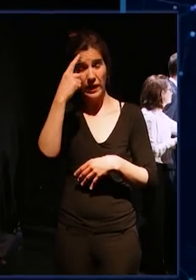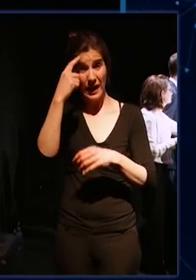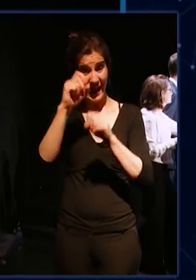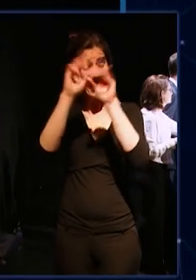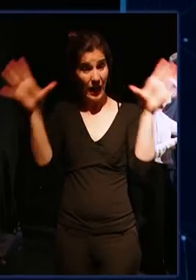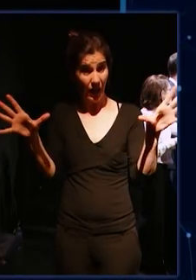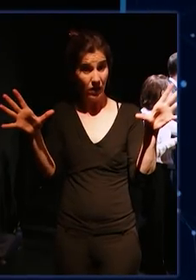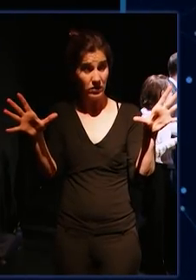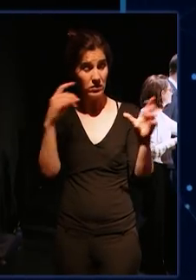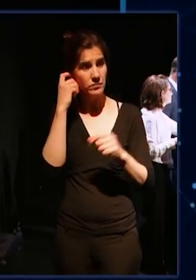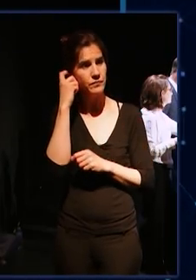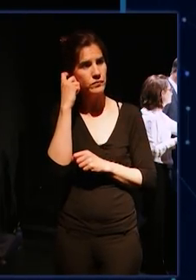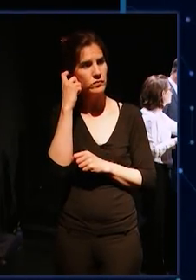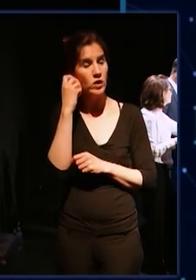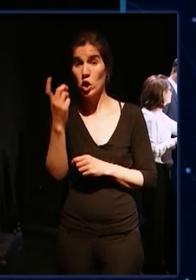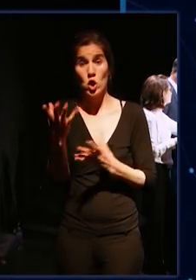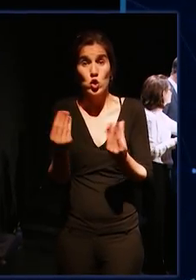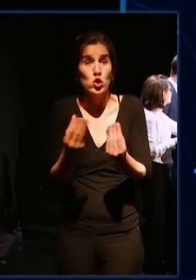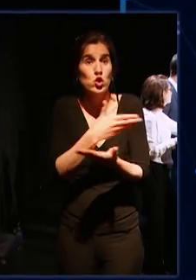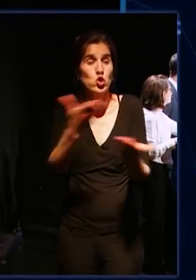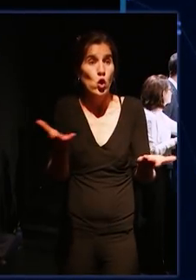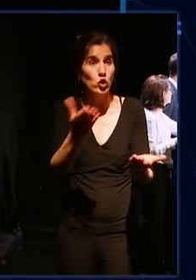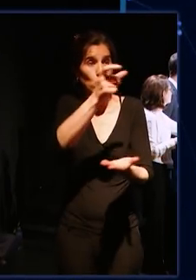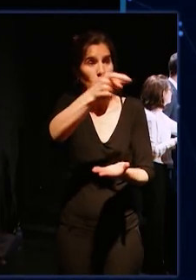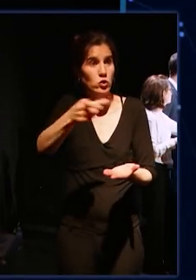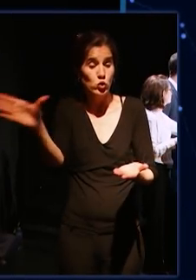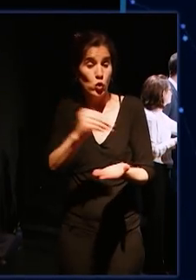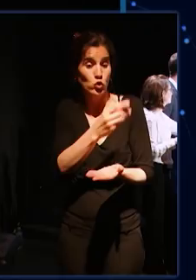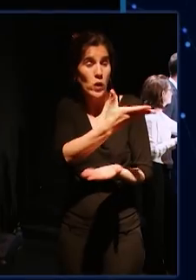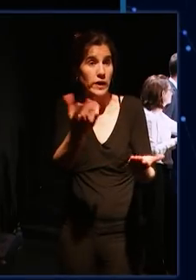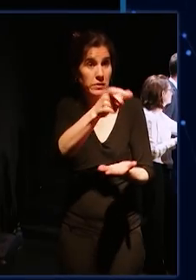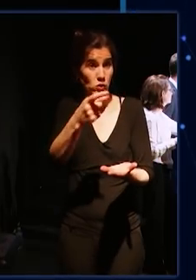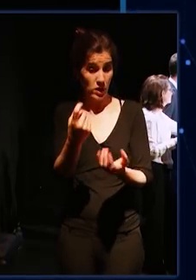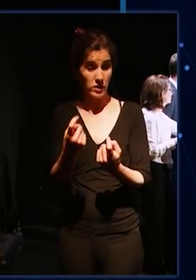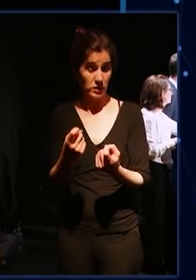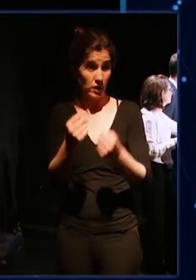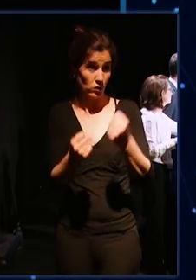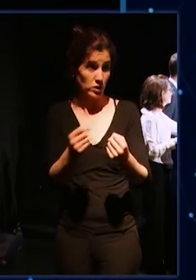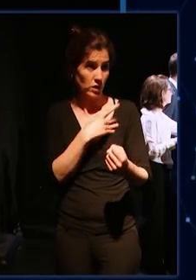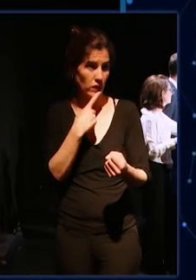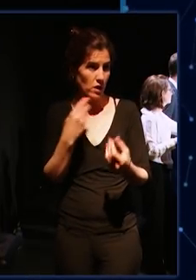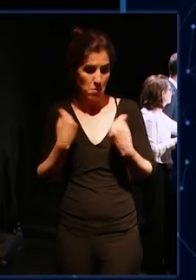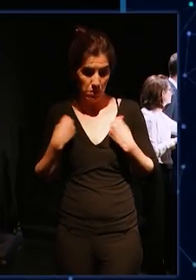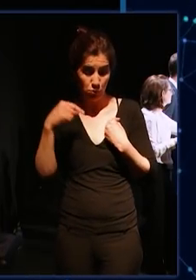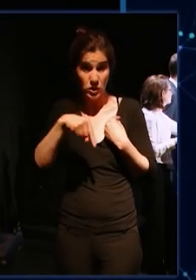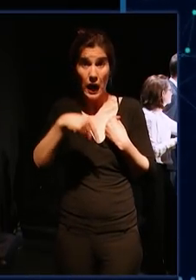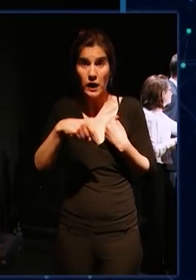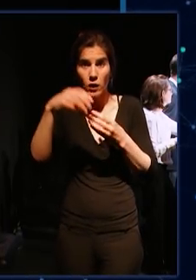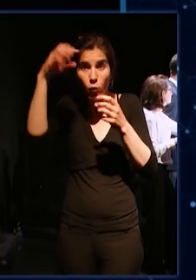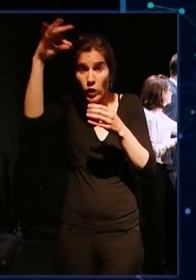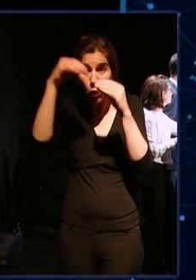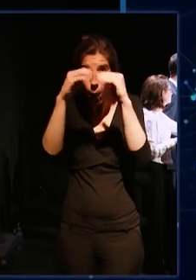el coche, todos necesitamos el coche, es un problema real en realidad. O sea, no solo vivimos aquí dentro, sino que nos movemos,